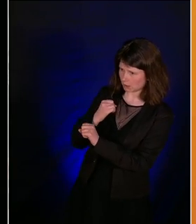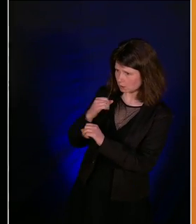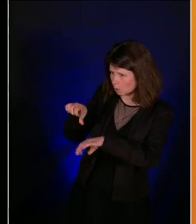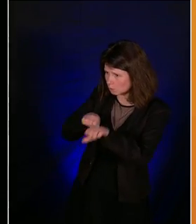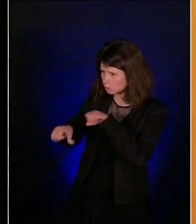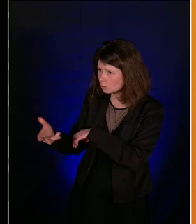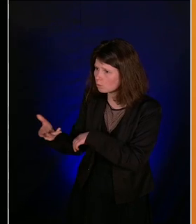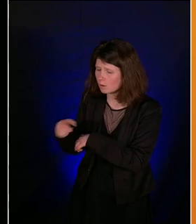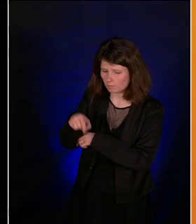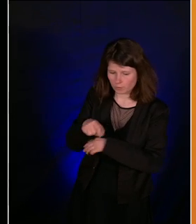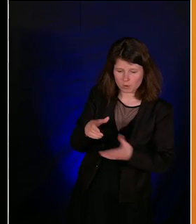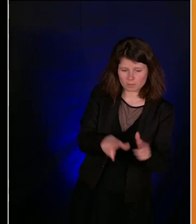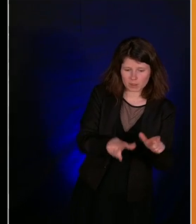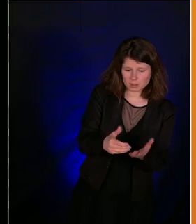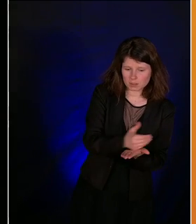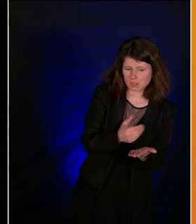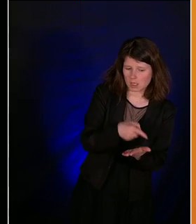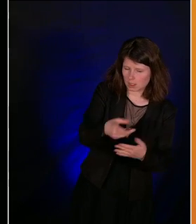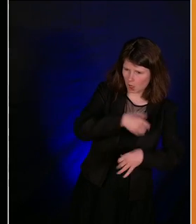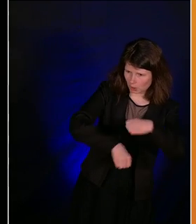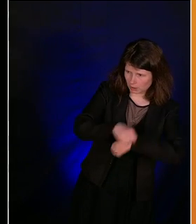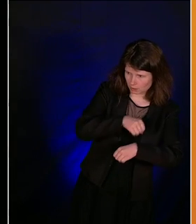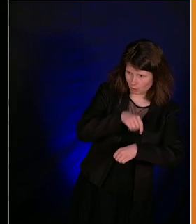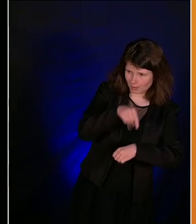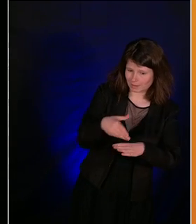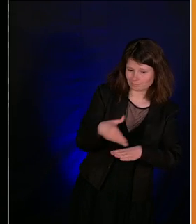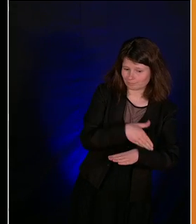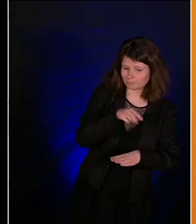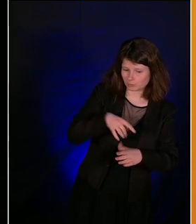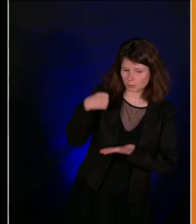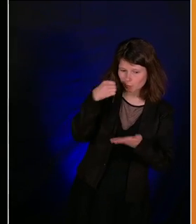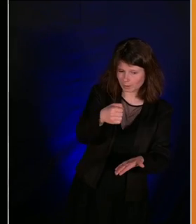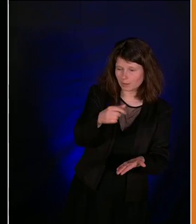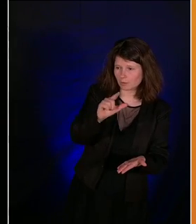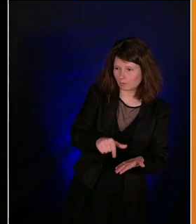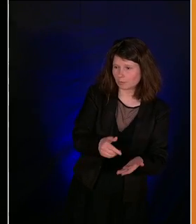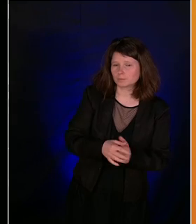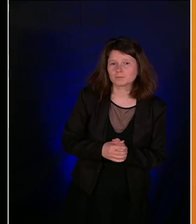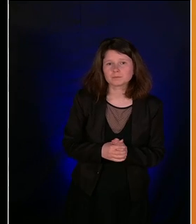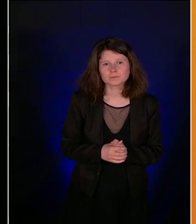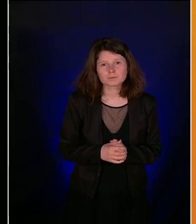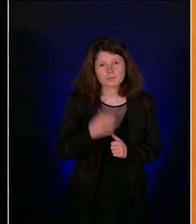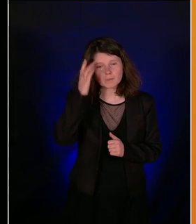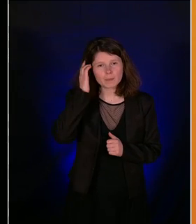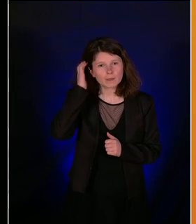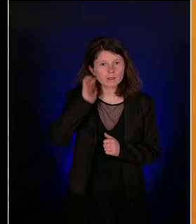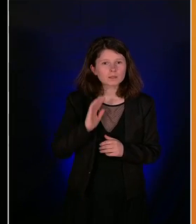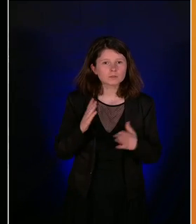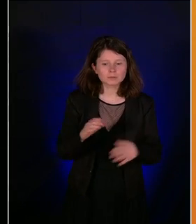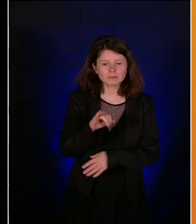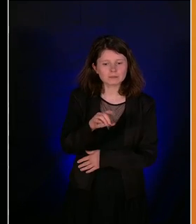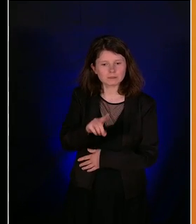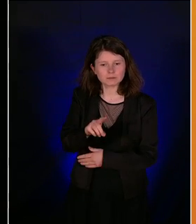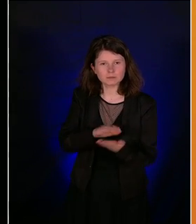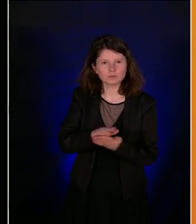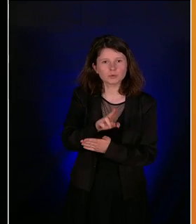il leur faut des moyens c'est pourquoi l'udé de Lindre souhaite vous interpeller sur la situation de la Bourse du Travail de châurou